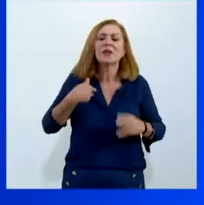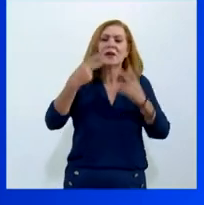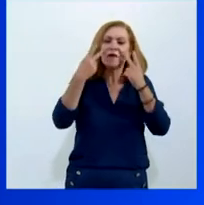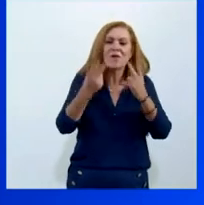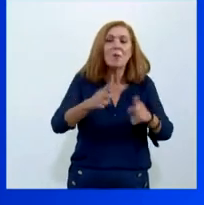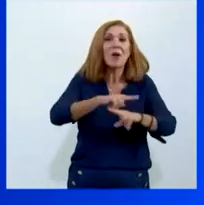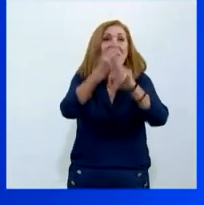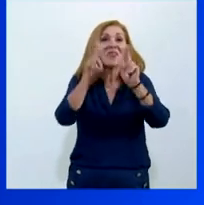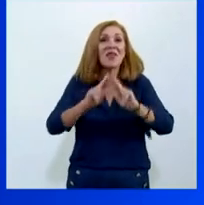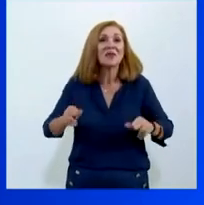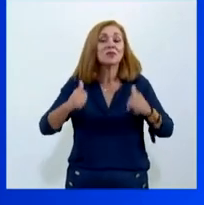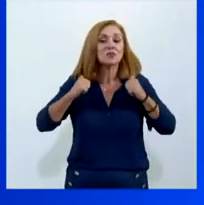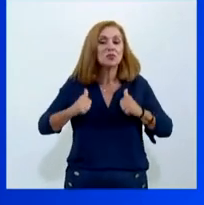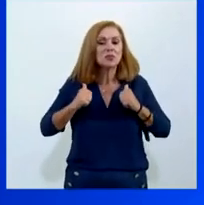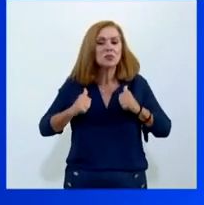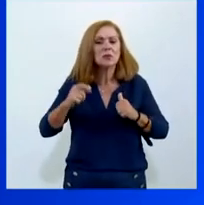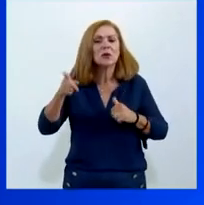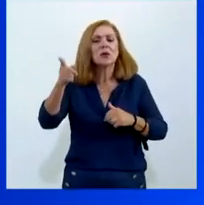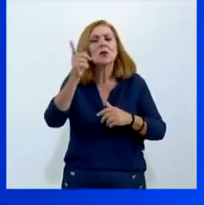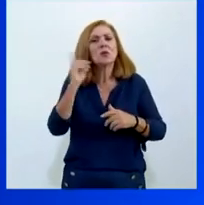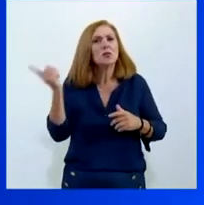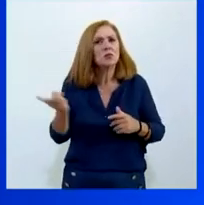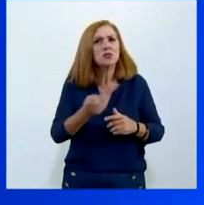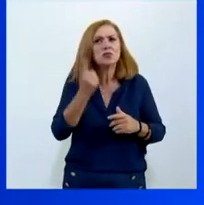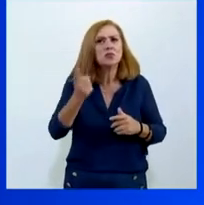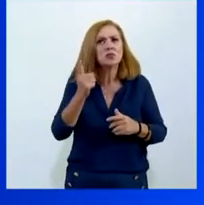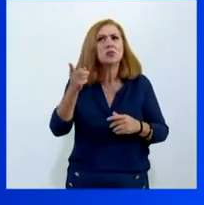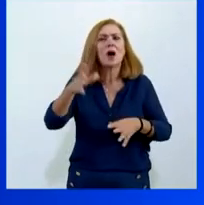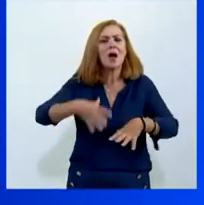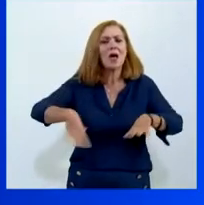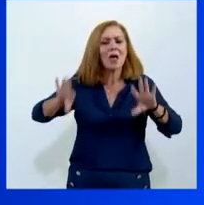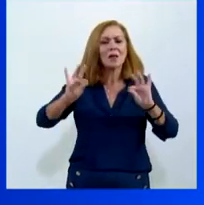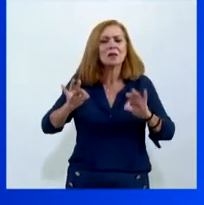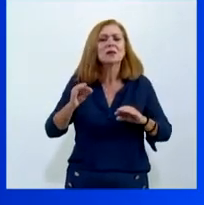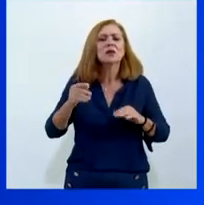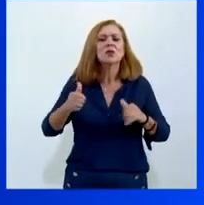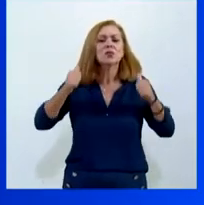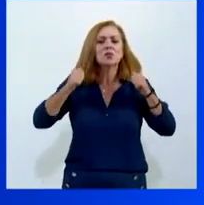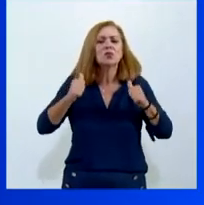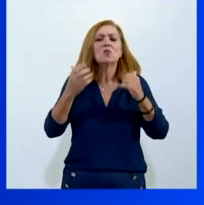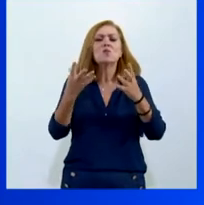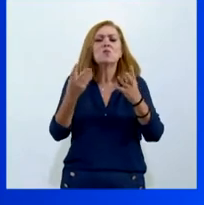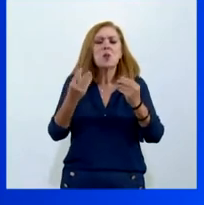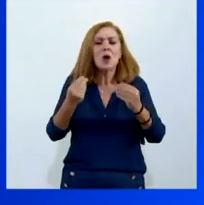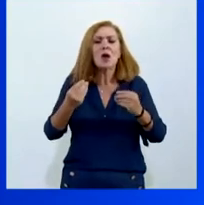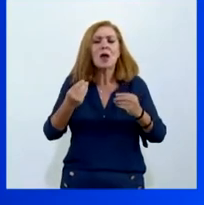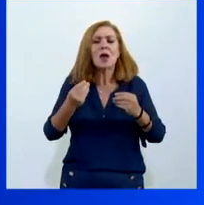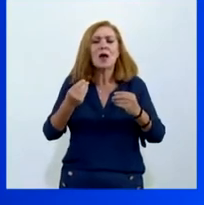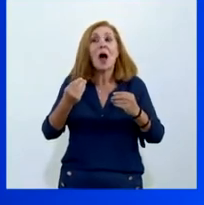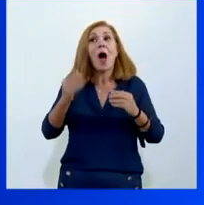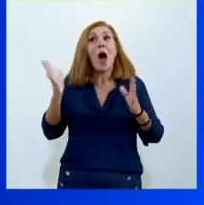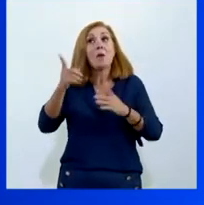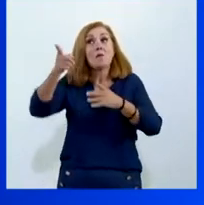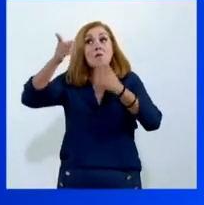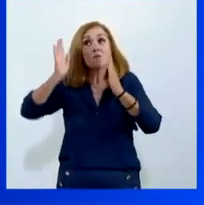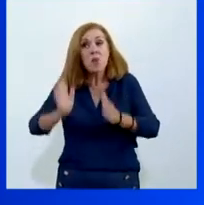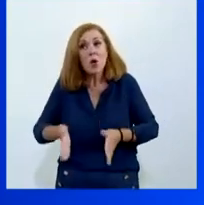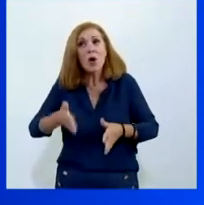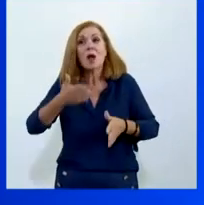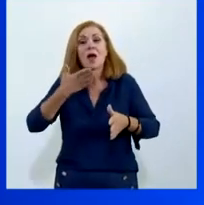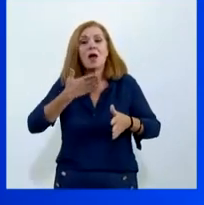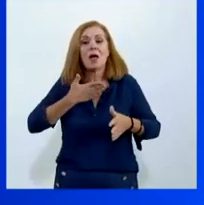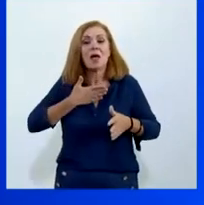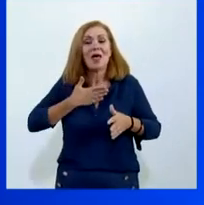τουρισμό κατατείνουν στο ότι πολλοί τουρίστες θέλουν πια, αν έχουν τη δυνατότητα, να ταξιδεύουν